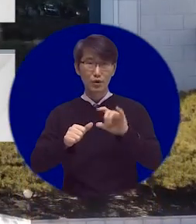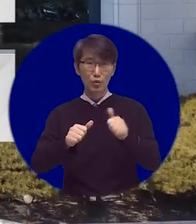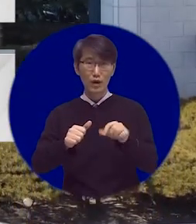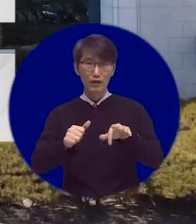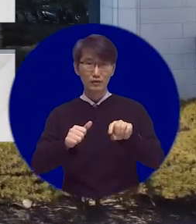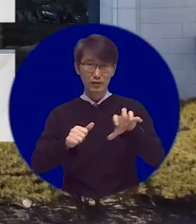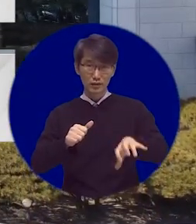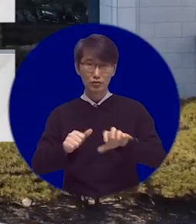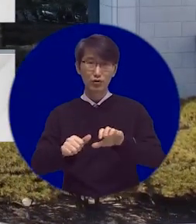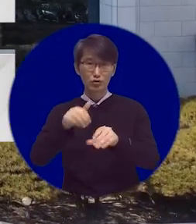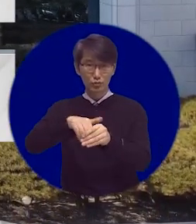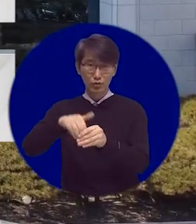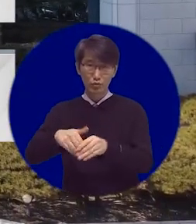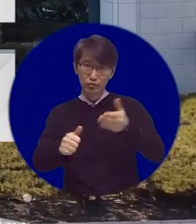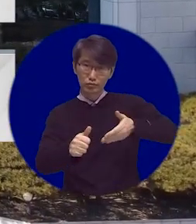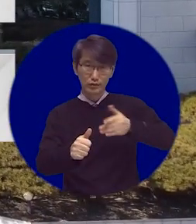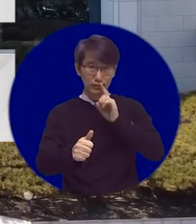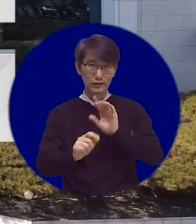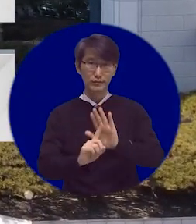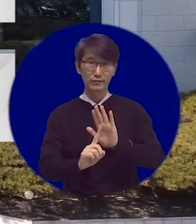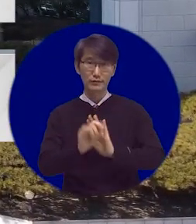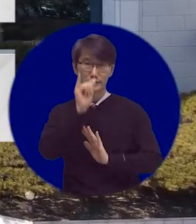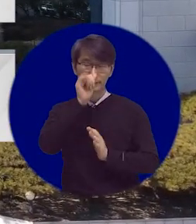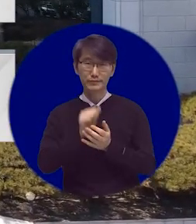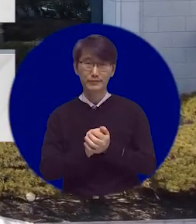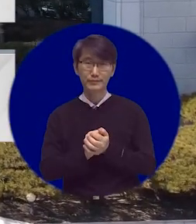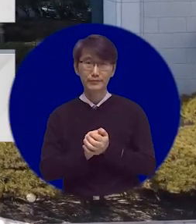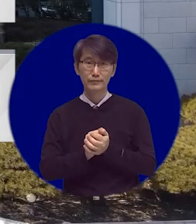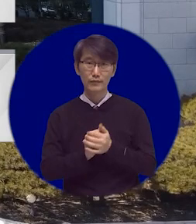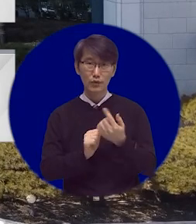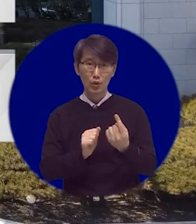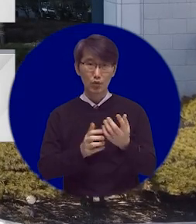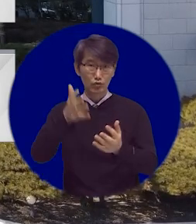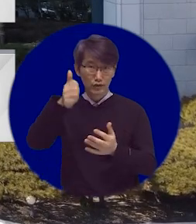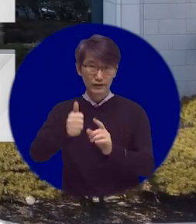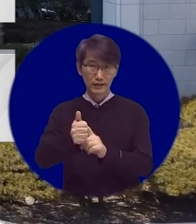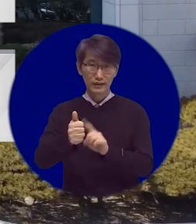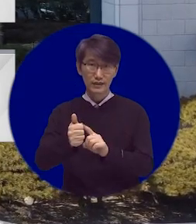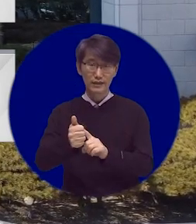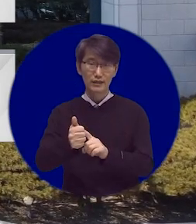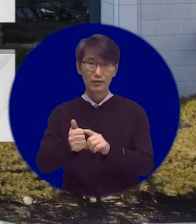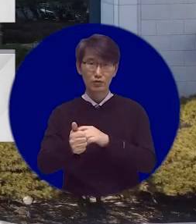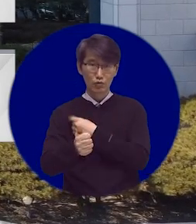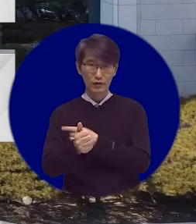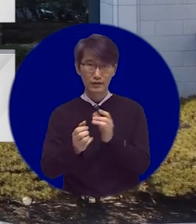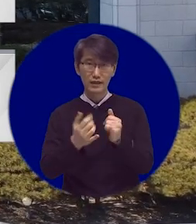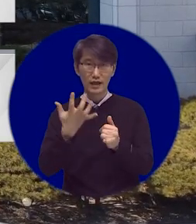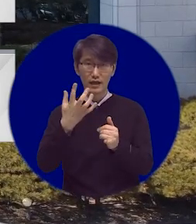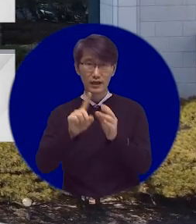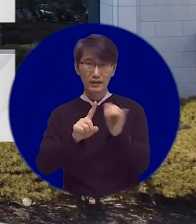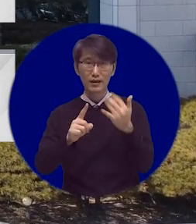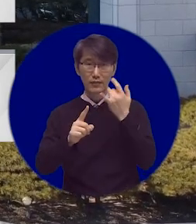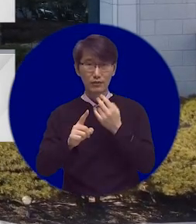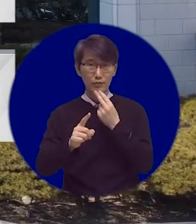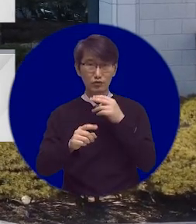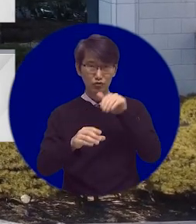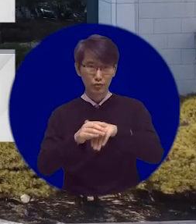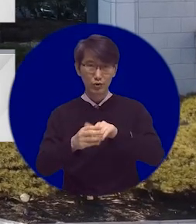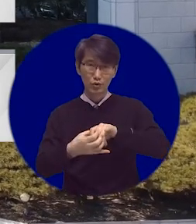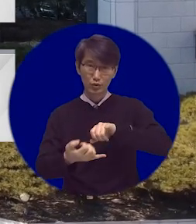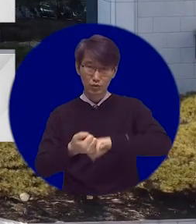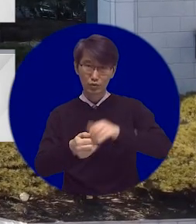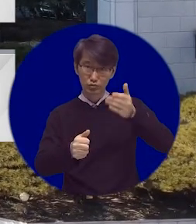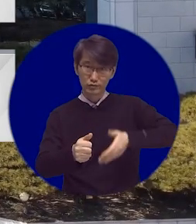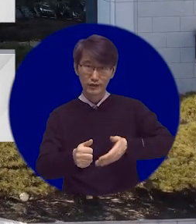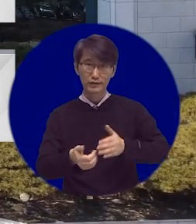참여를 호소하는 국민께 드리는 말씀을 발표했습니다. 노정희 위원장은 유권자는 한 분도 빠짐없이 투표소에 가서 투표해